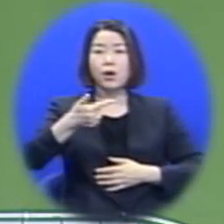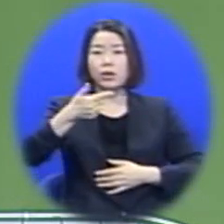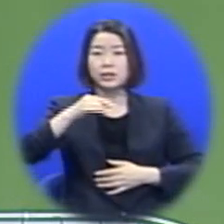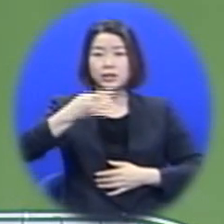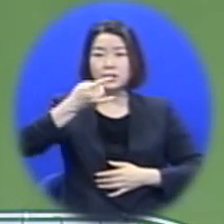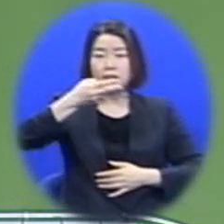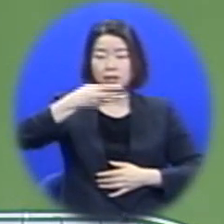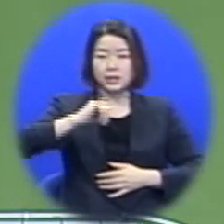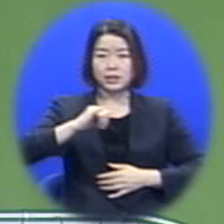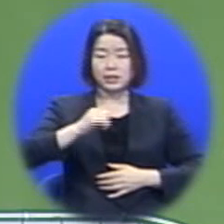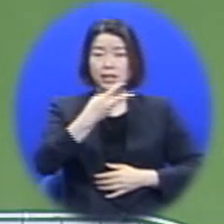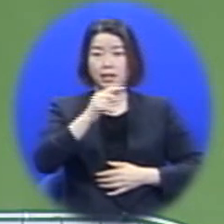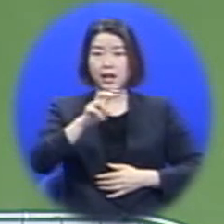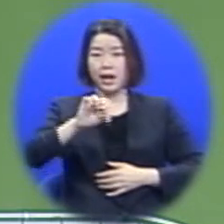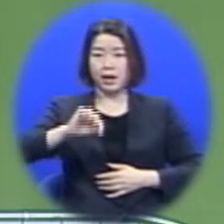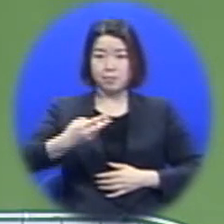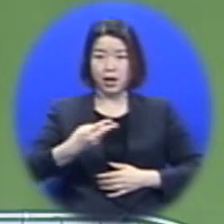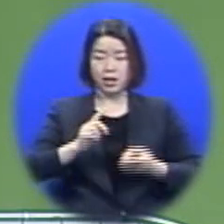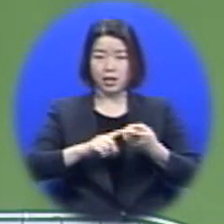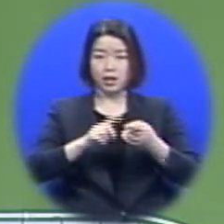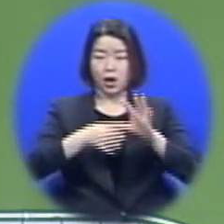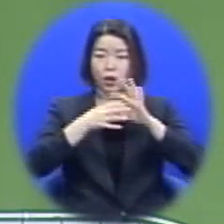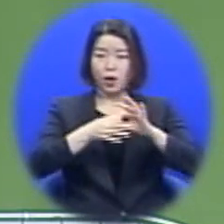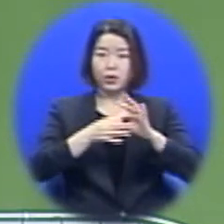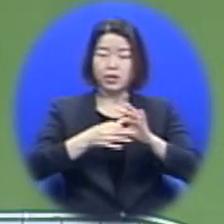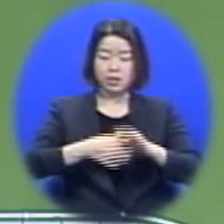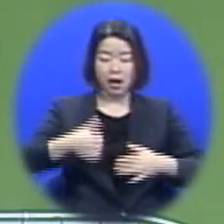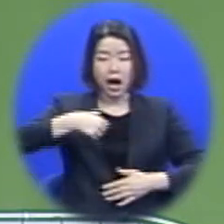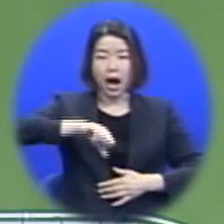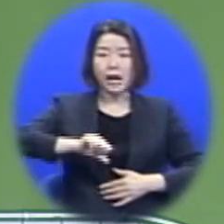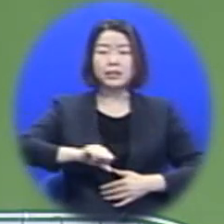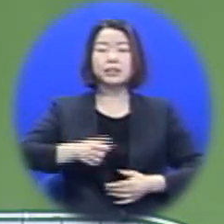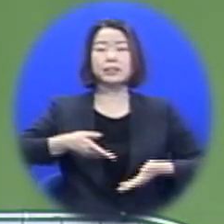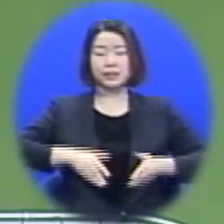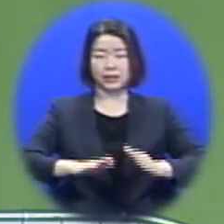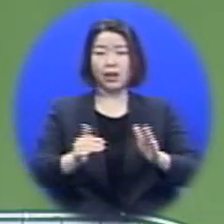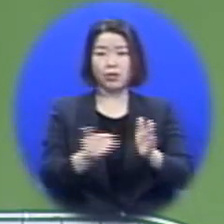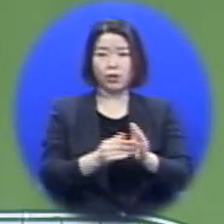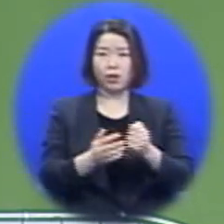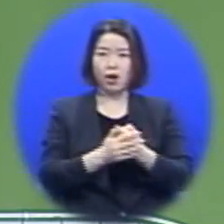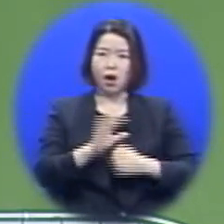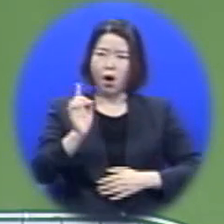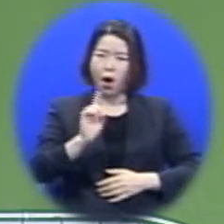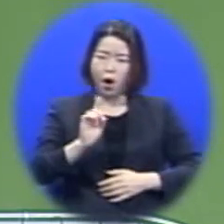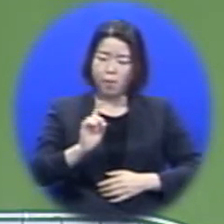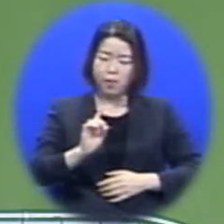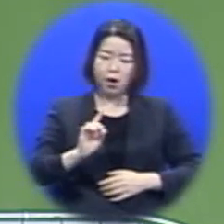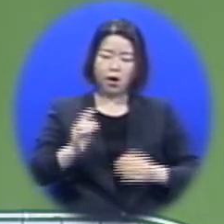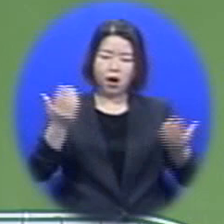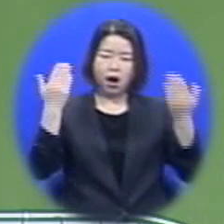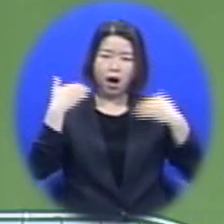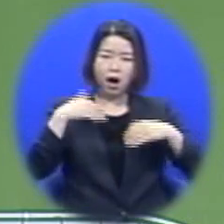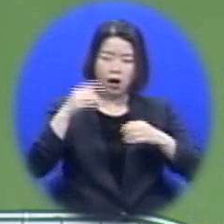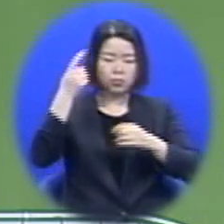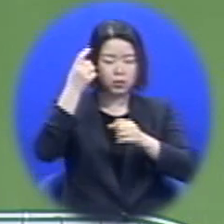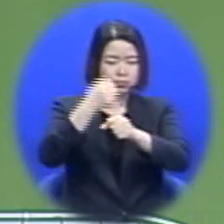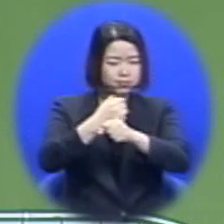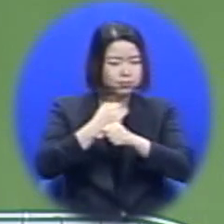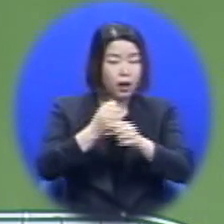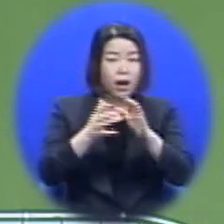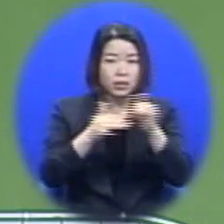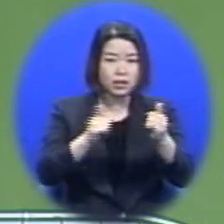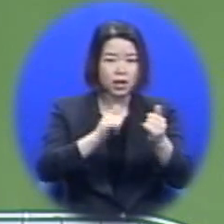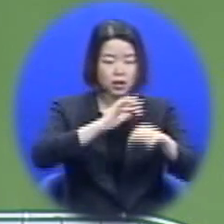이야기입니다. 한국 선교 초창기 때 어느 유학자가 성경을 읽으라고 해서 읽다가 그